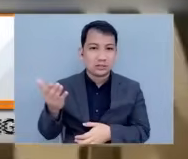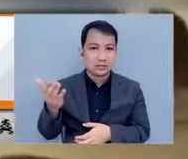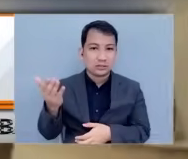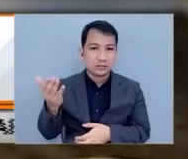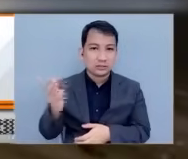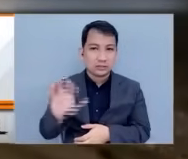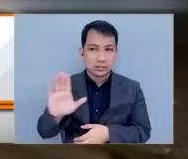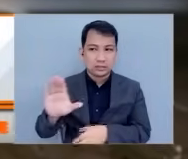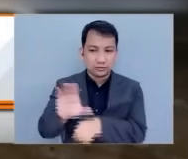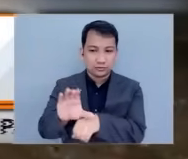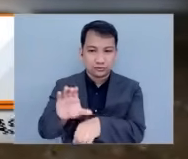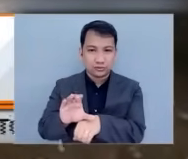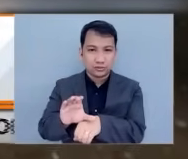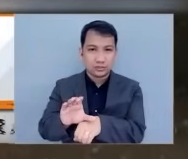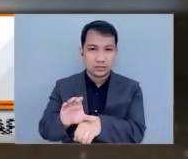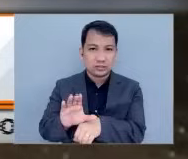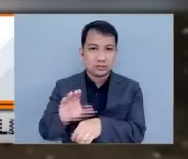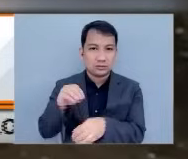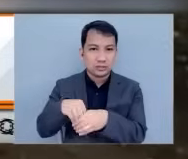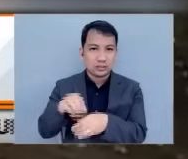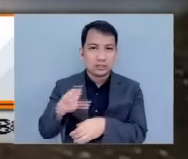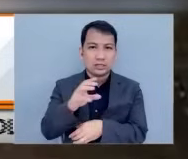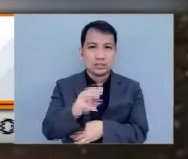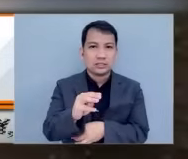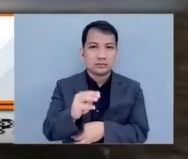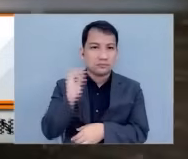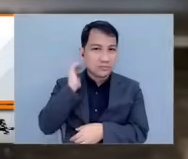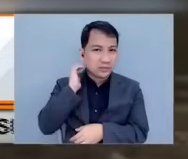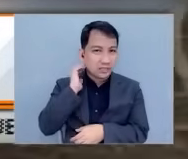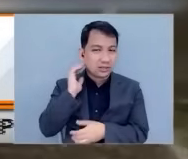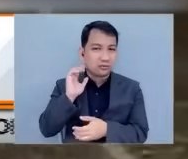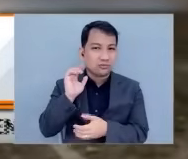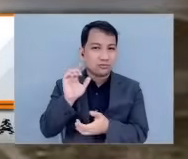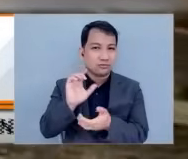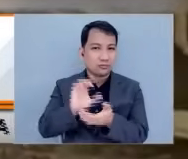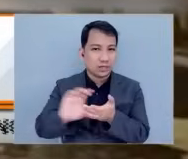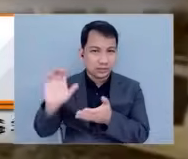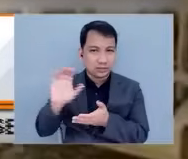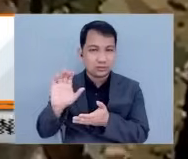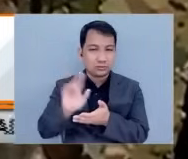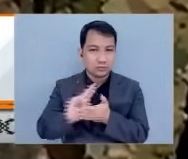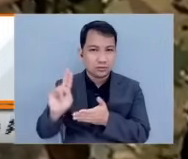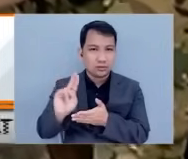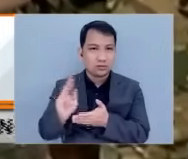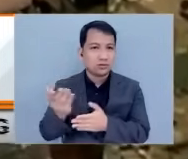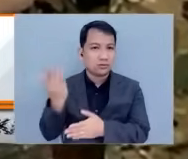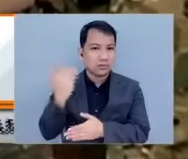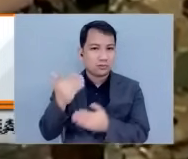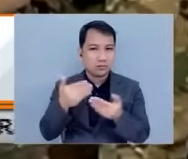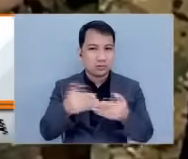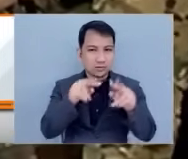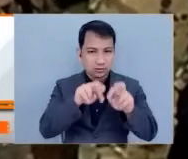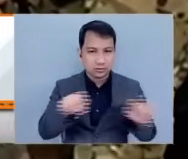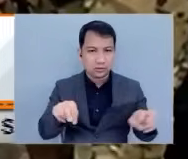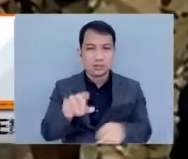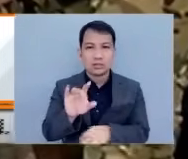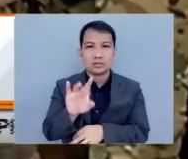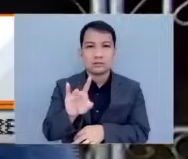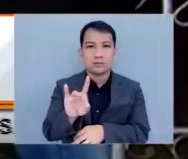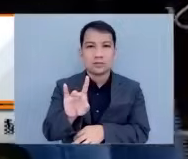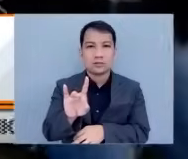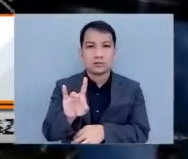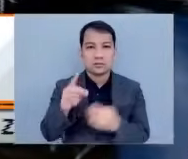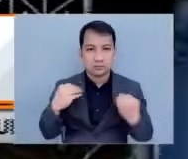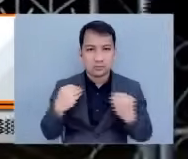loob ng campus ng MSU. Sa kabuuan, mula ng ikasa ang pagtugis sa grupo, 18 miyembro nito, kabilang ang